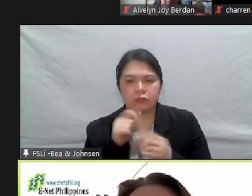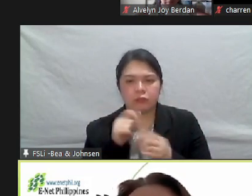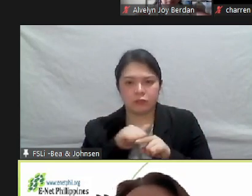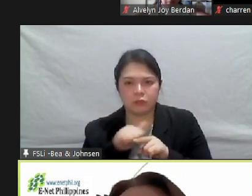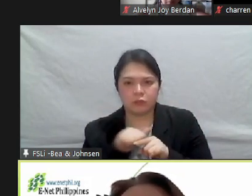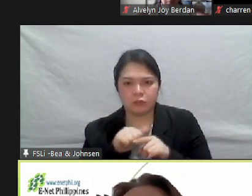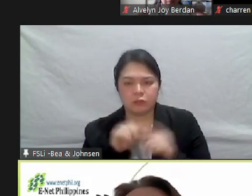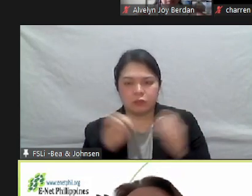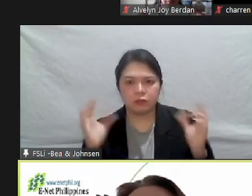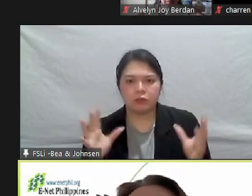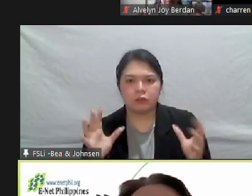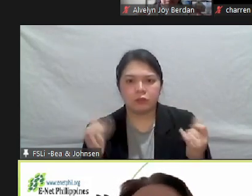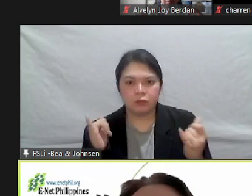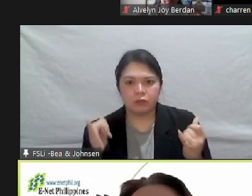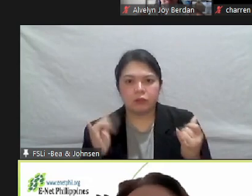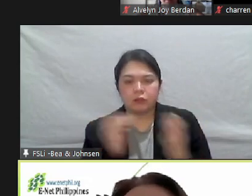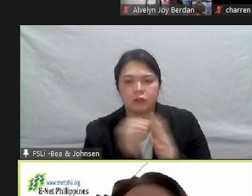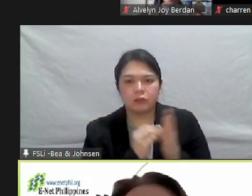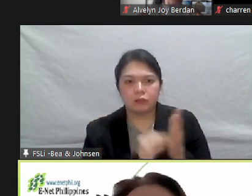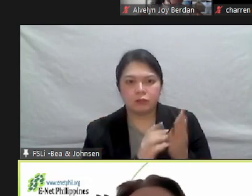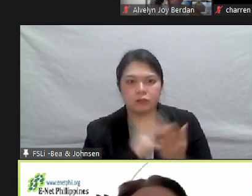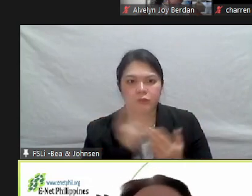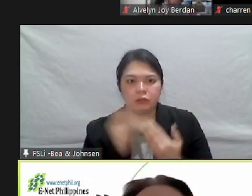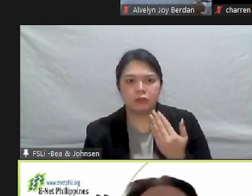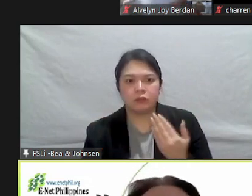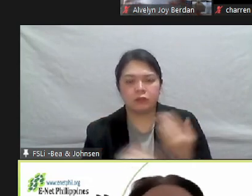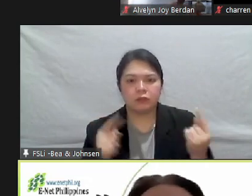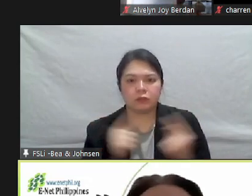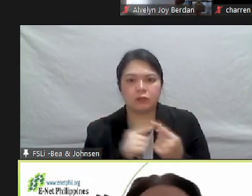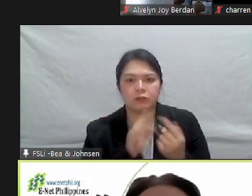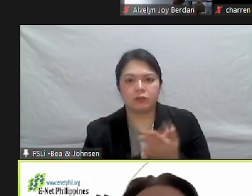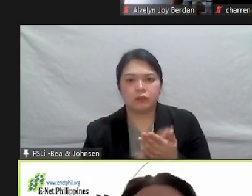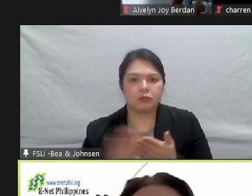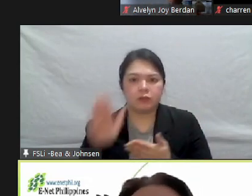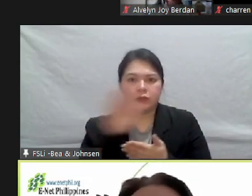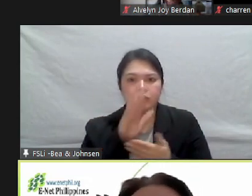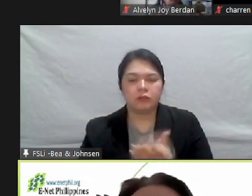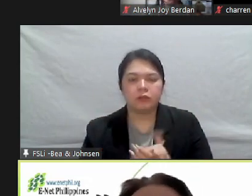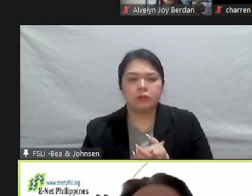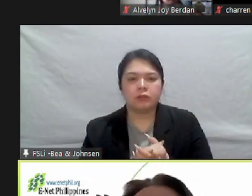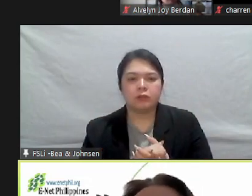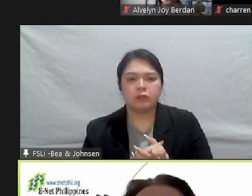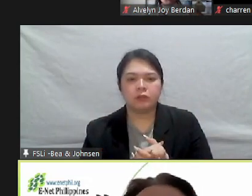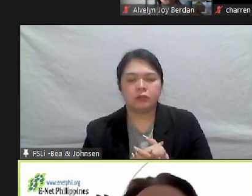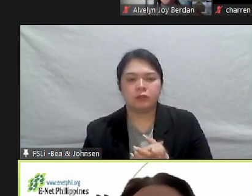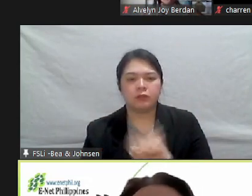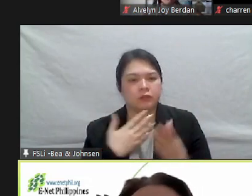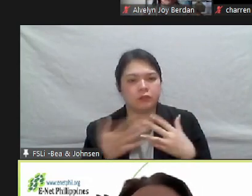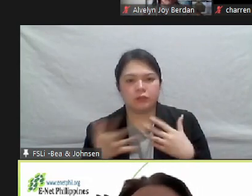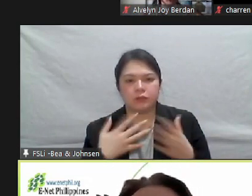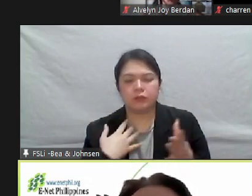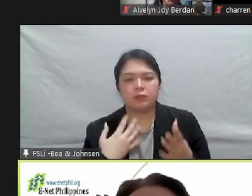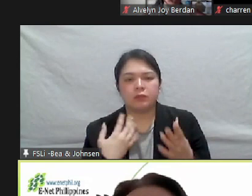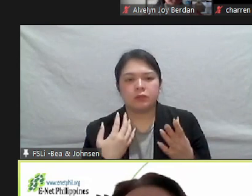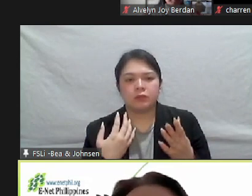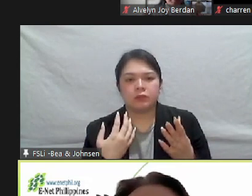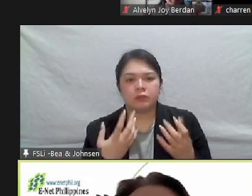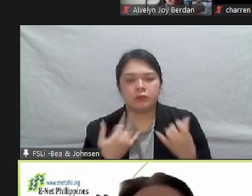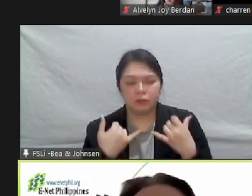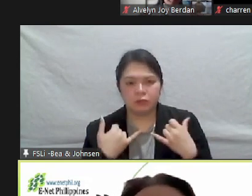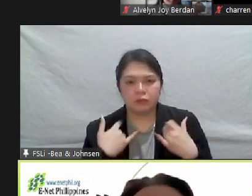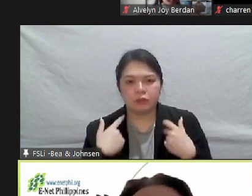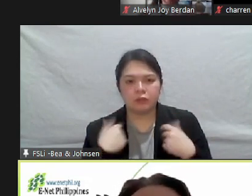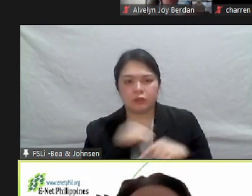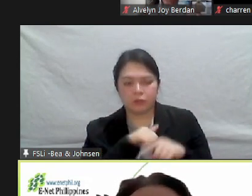sana nasa curriculum na ang mga ito hanggang sa kolehiyo, no? Although yun nga by training